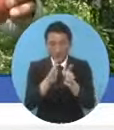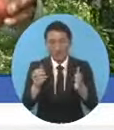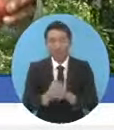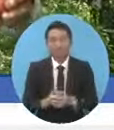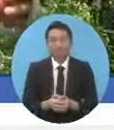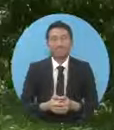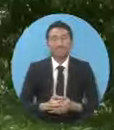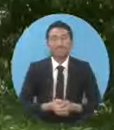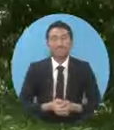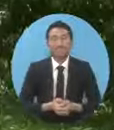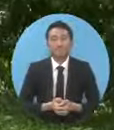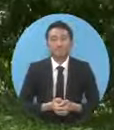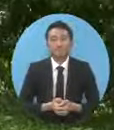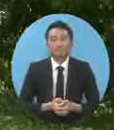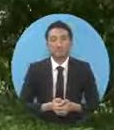보시죠.